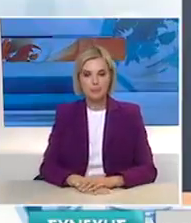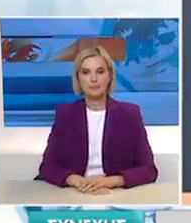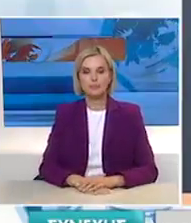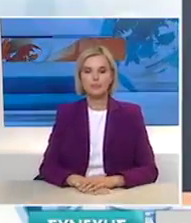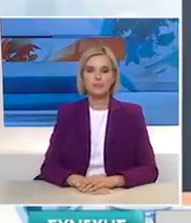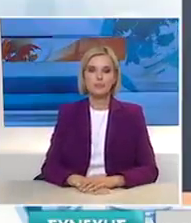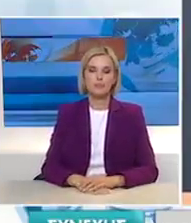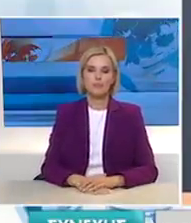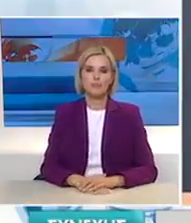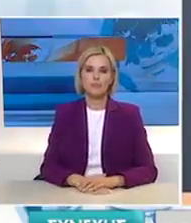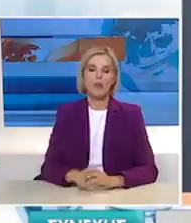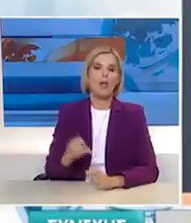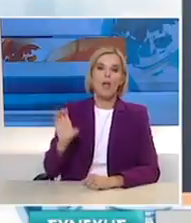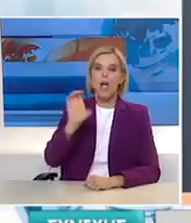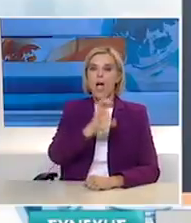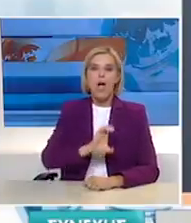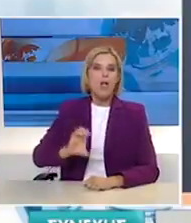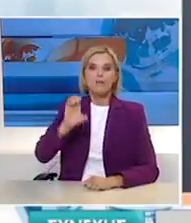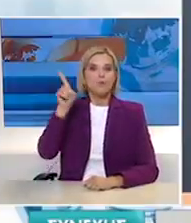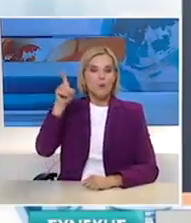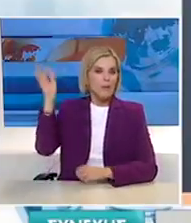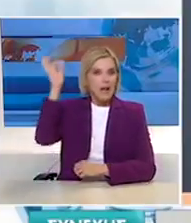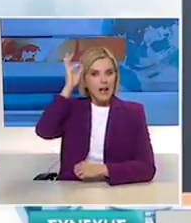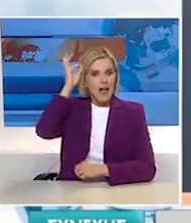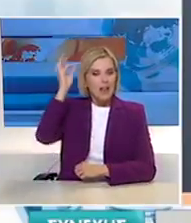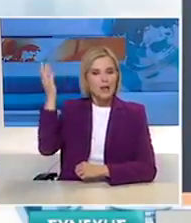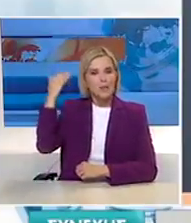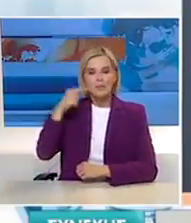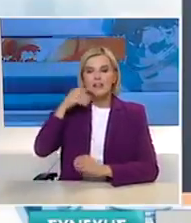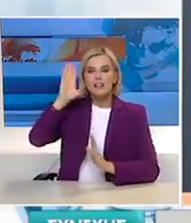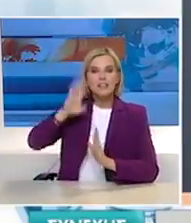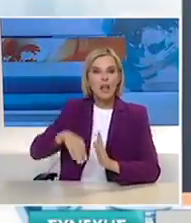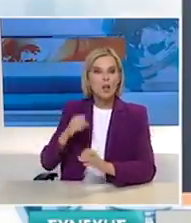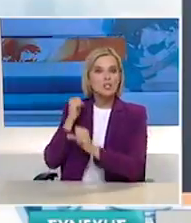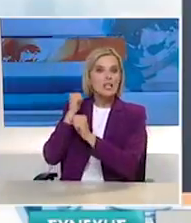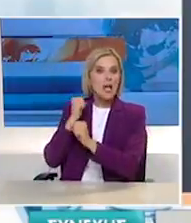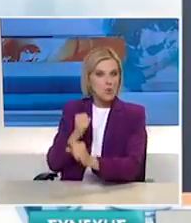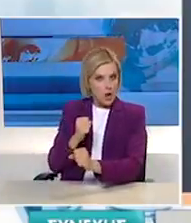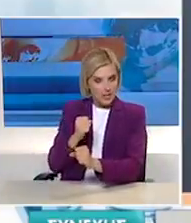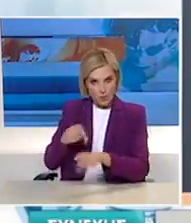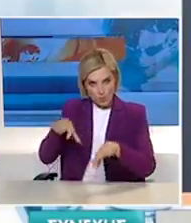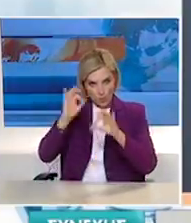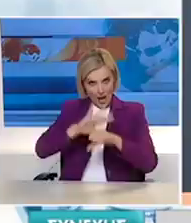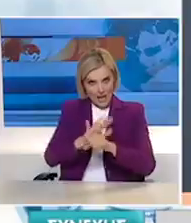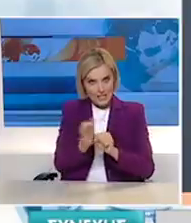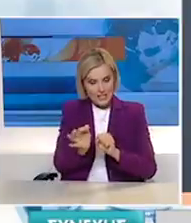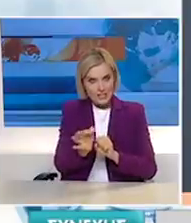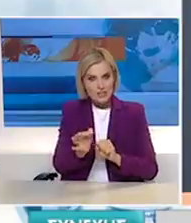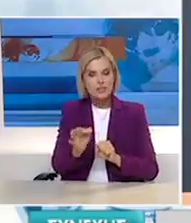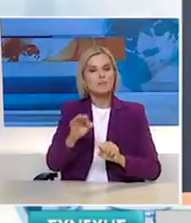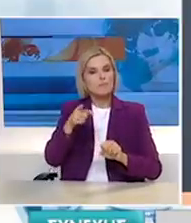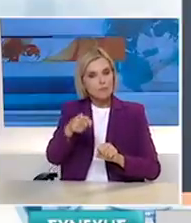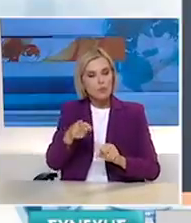Στην Ευρώπη, όπου η πρώτη περίπτωση αναφέρθηκε στη Γαλλία το τέλος Ιανουαρίου, συνεχίζουμε να βλέπουμε αύξηση στον αριθμό κρουσμάτων, αλλά με